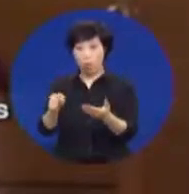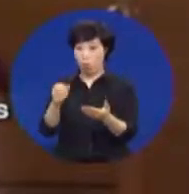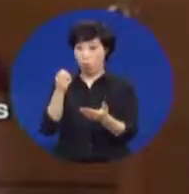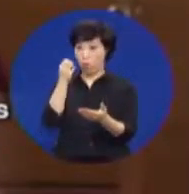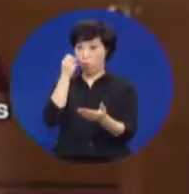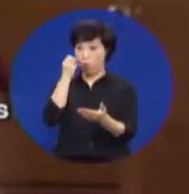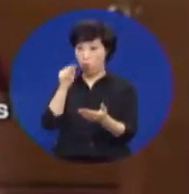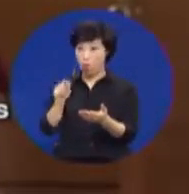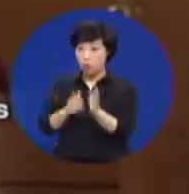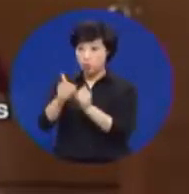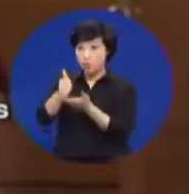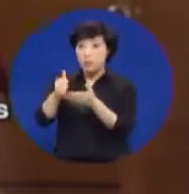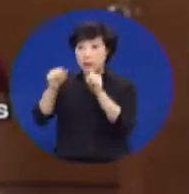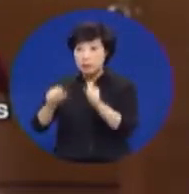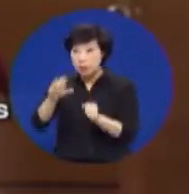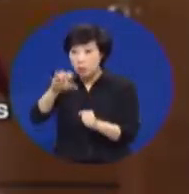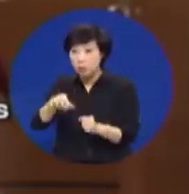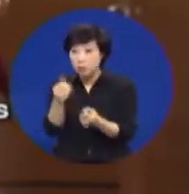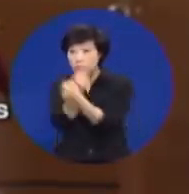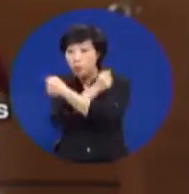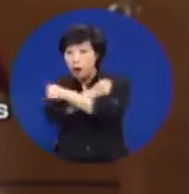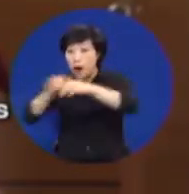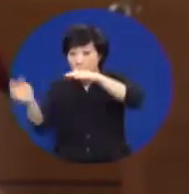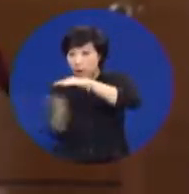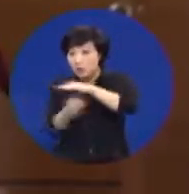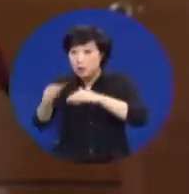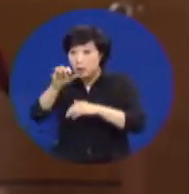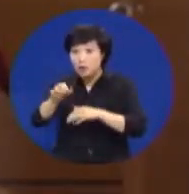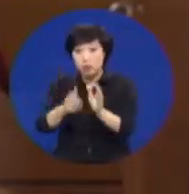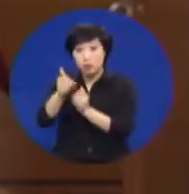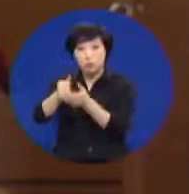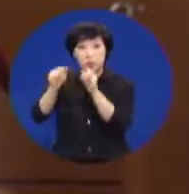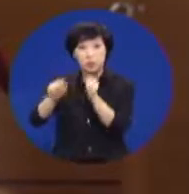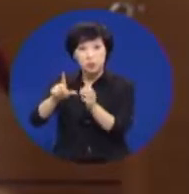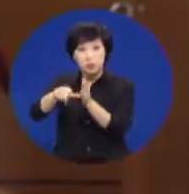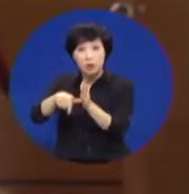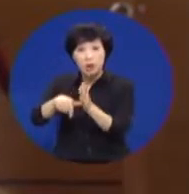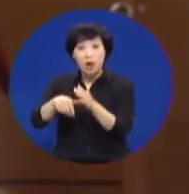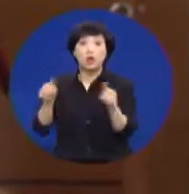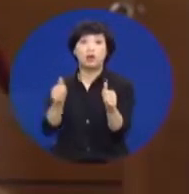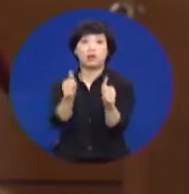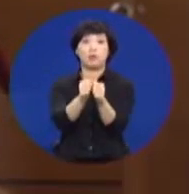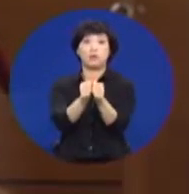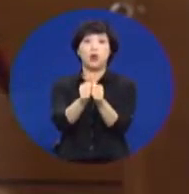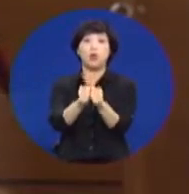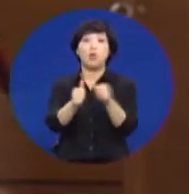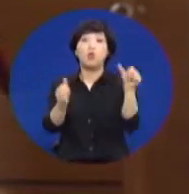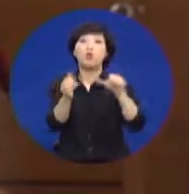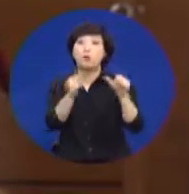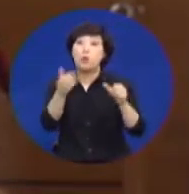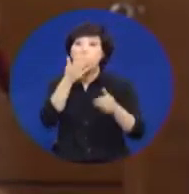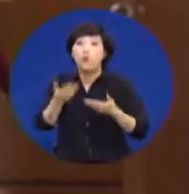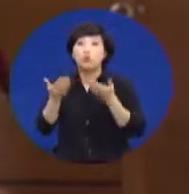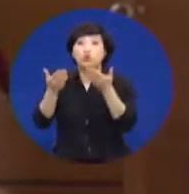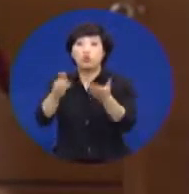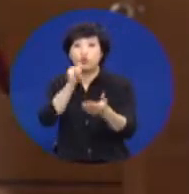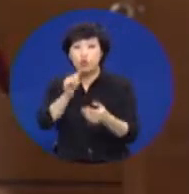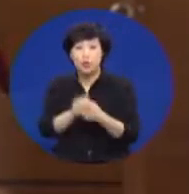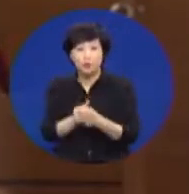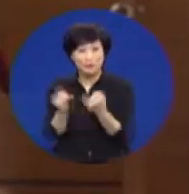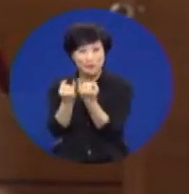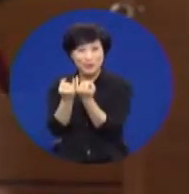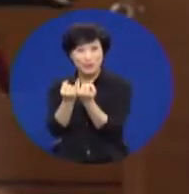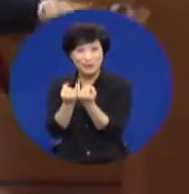그분이 계신 곳에는 광야에도 그분이 계시면 장정만 5천 명.